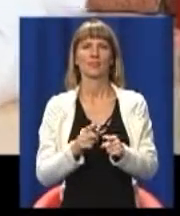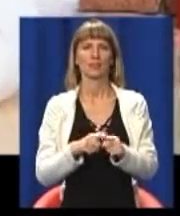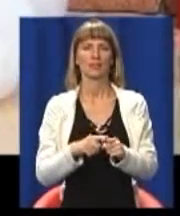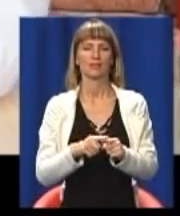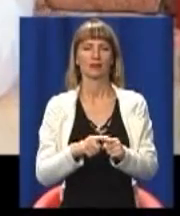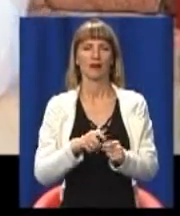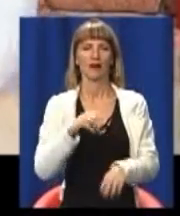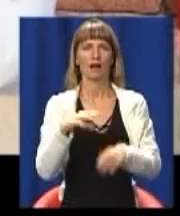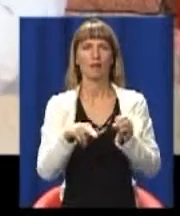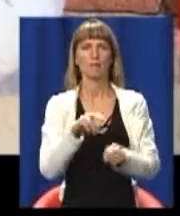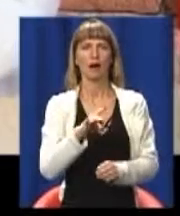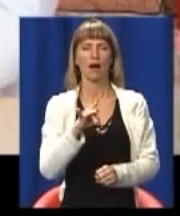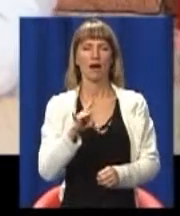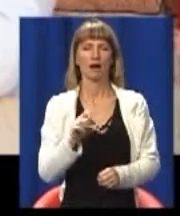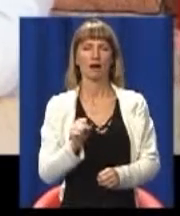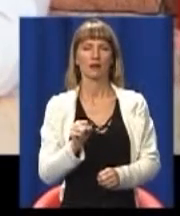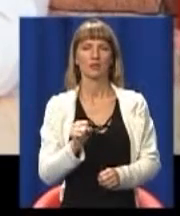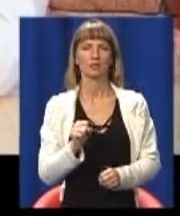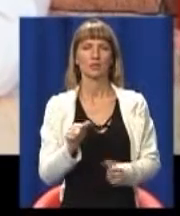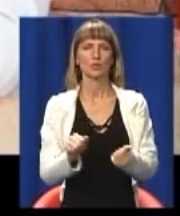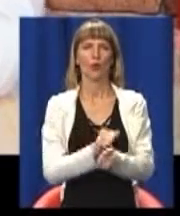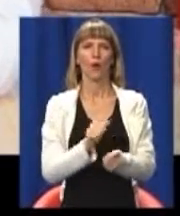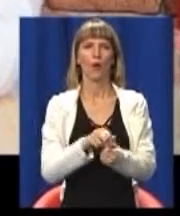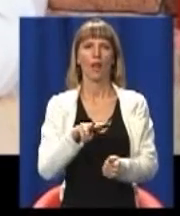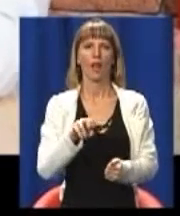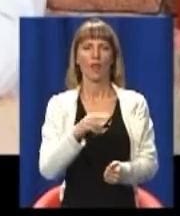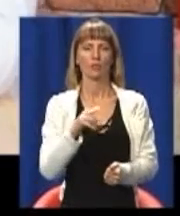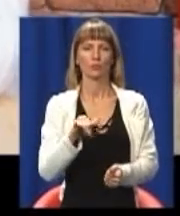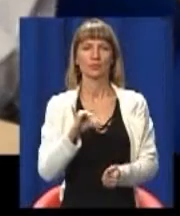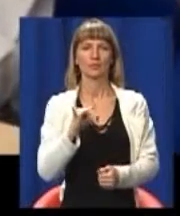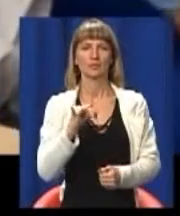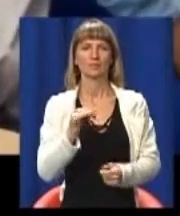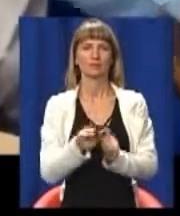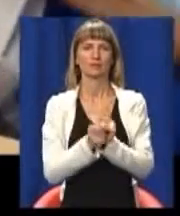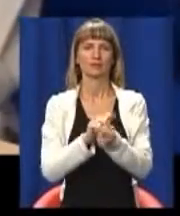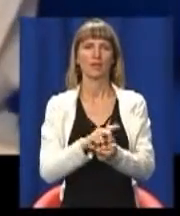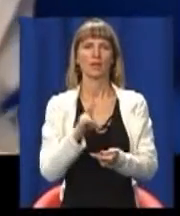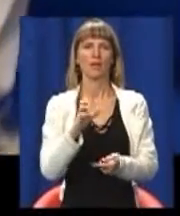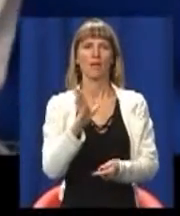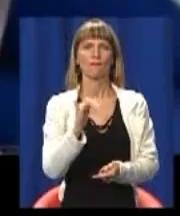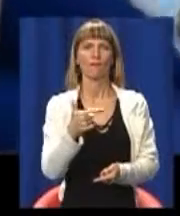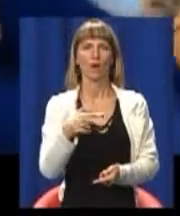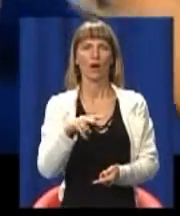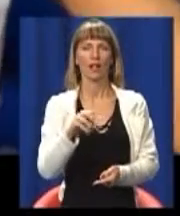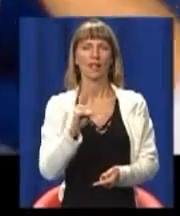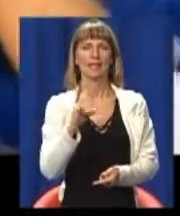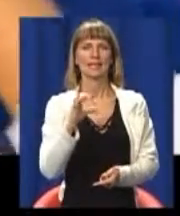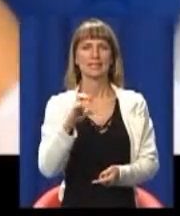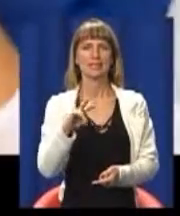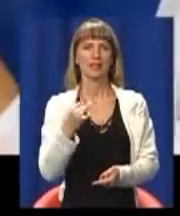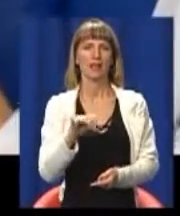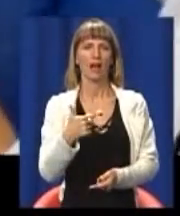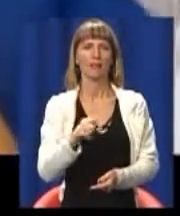реакція випаровування. Випаровування сухого льоду, перетворення його на вуглекислий газ. Ви можете побачити ось